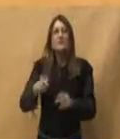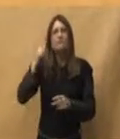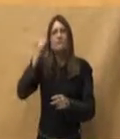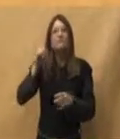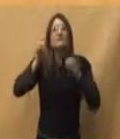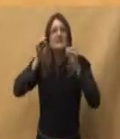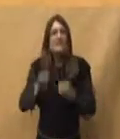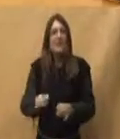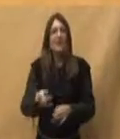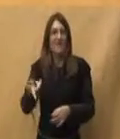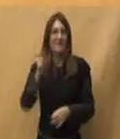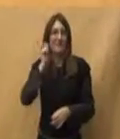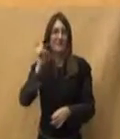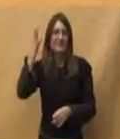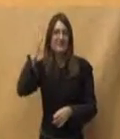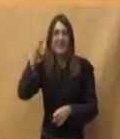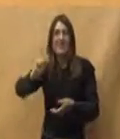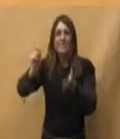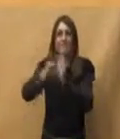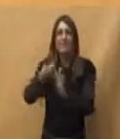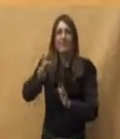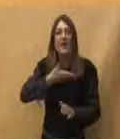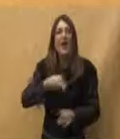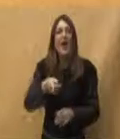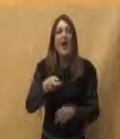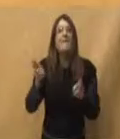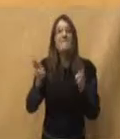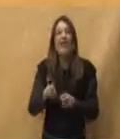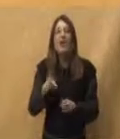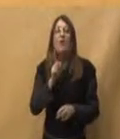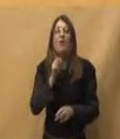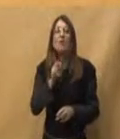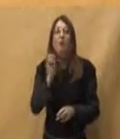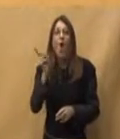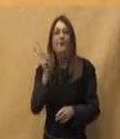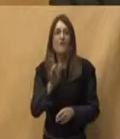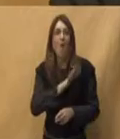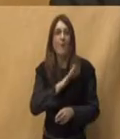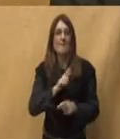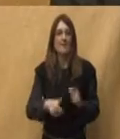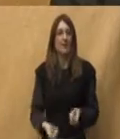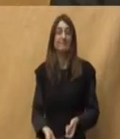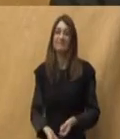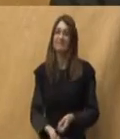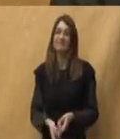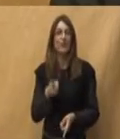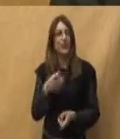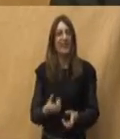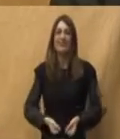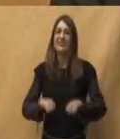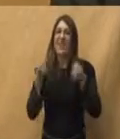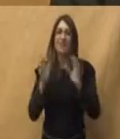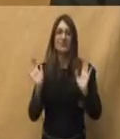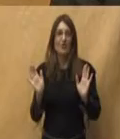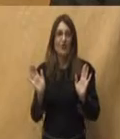naša kumica ili naš prodavač prodao jednu malo manje otrovnu povrćicu? Nažalost, nikako. Povrćicu. To je jako teško. Gledajte